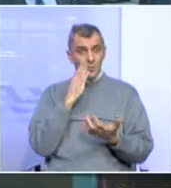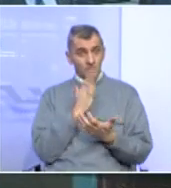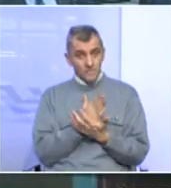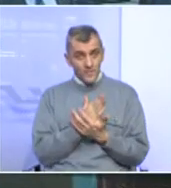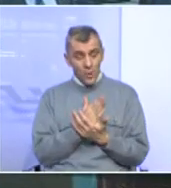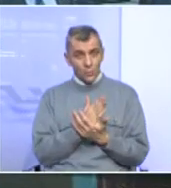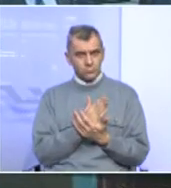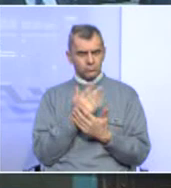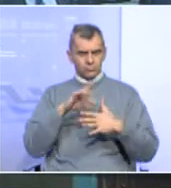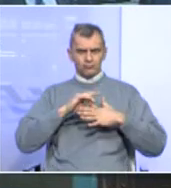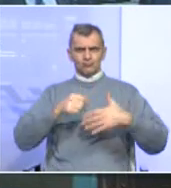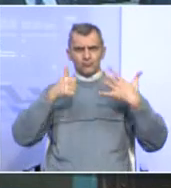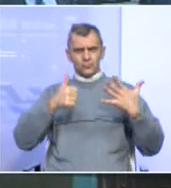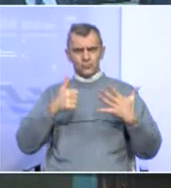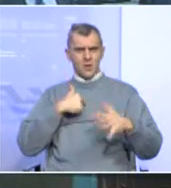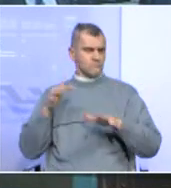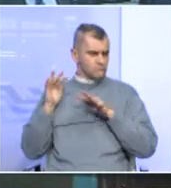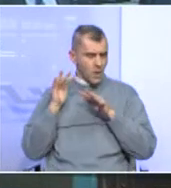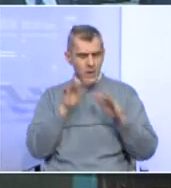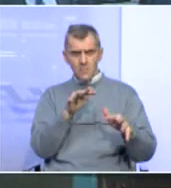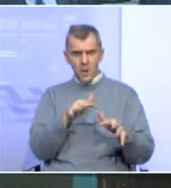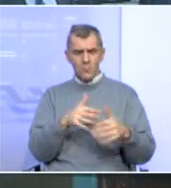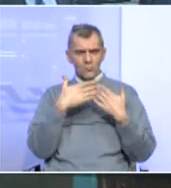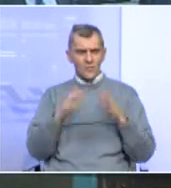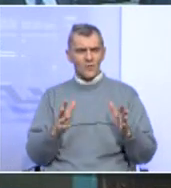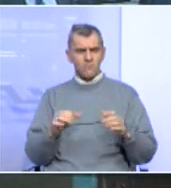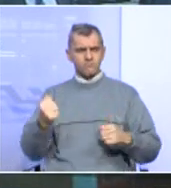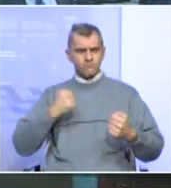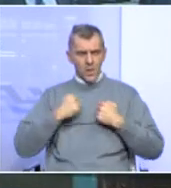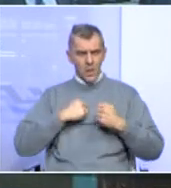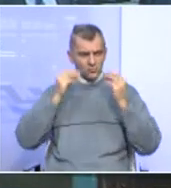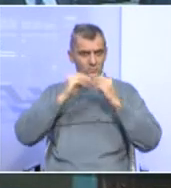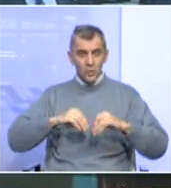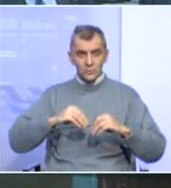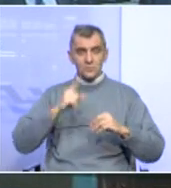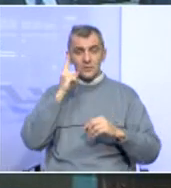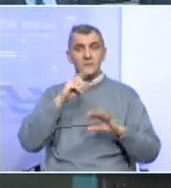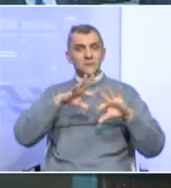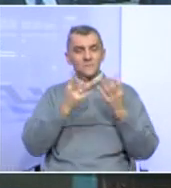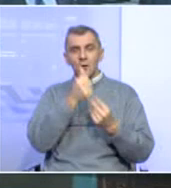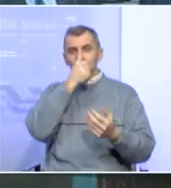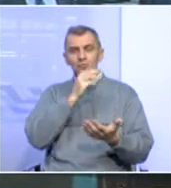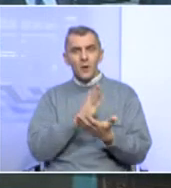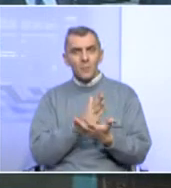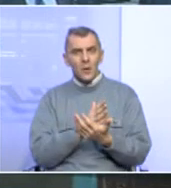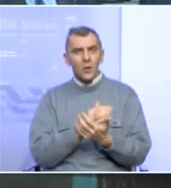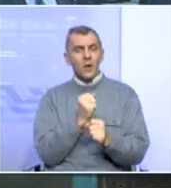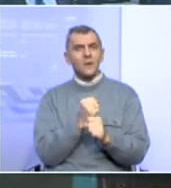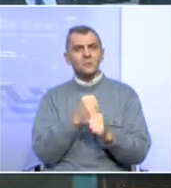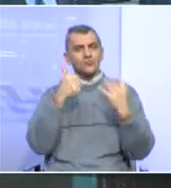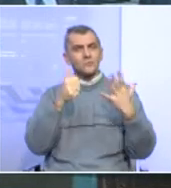dio šestorke, mi napadali otvoreno i Banjalučki sporazum i ono sve što je imalo veze sa radom šestorke u to